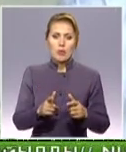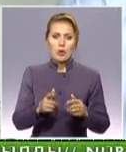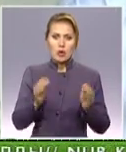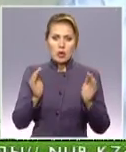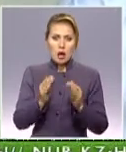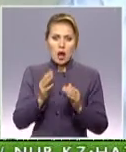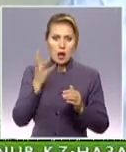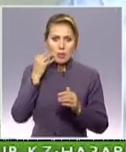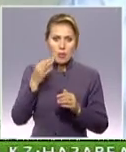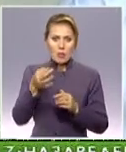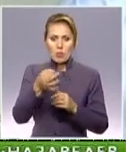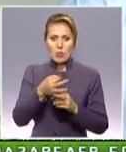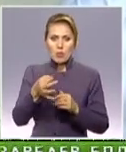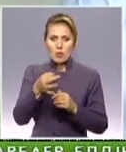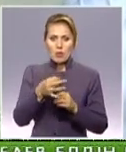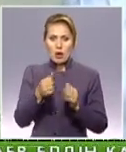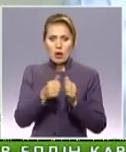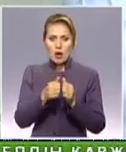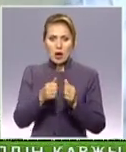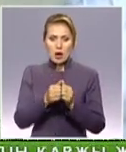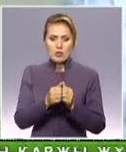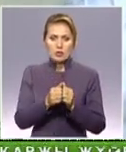Алматы өзенінің аңғарында